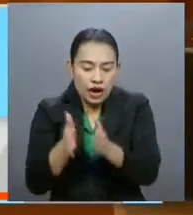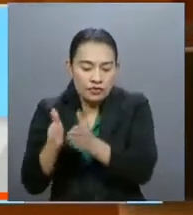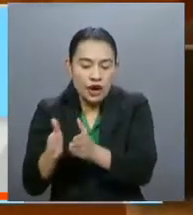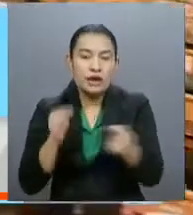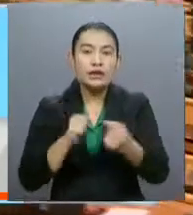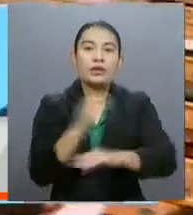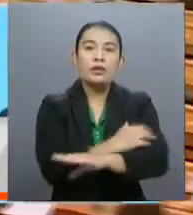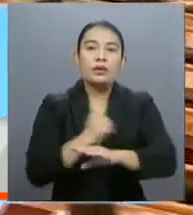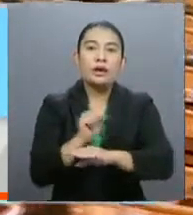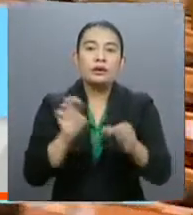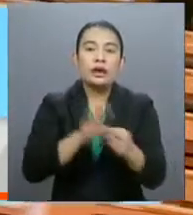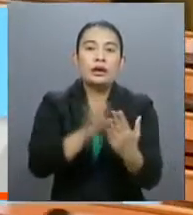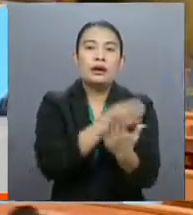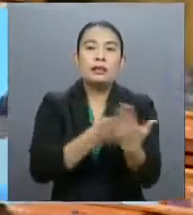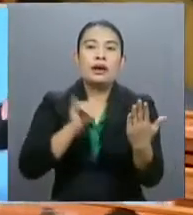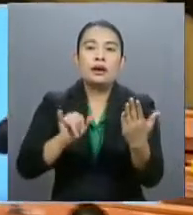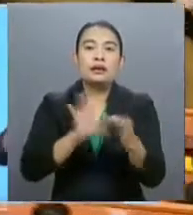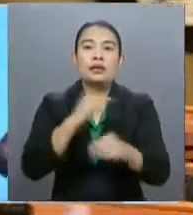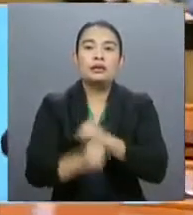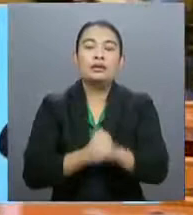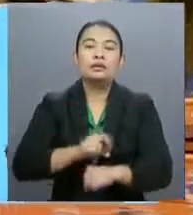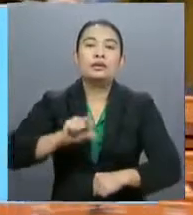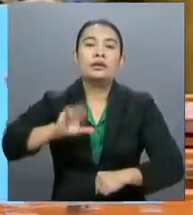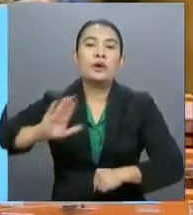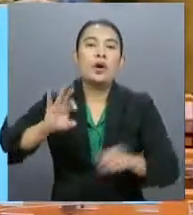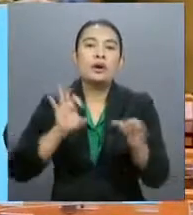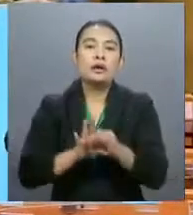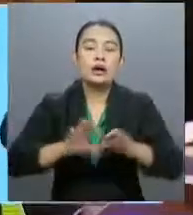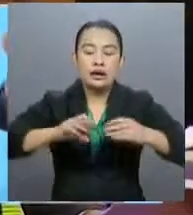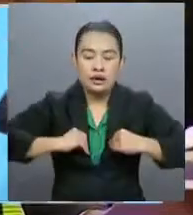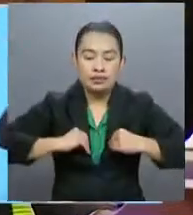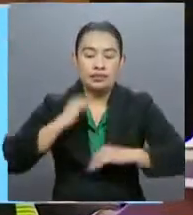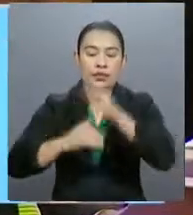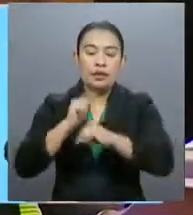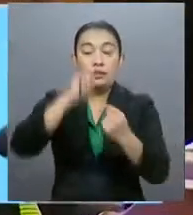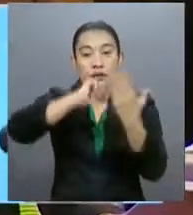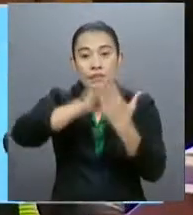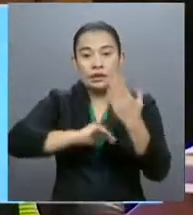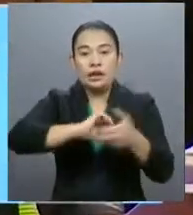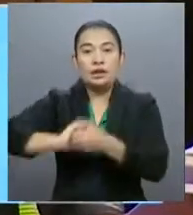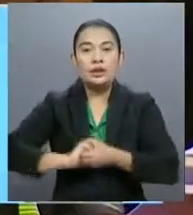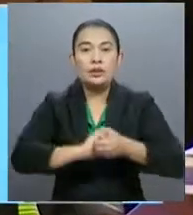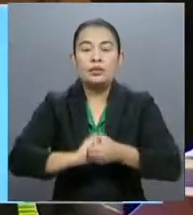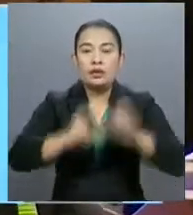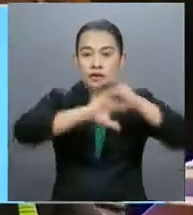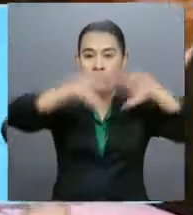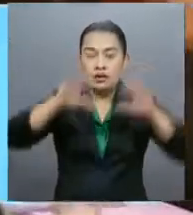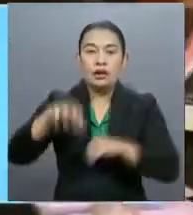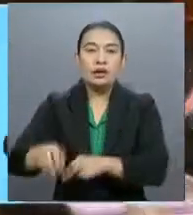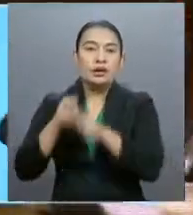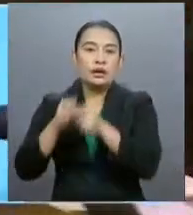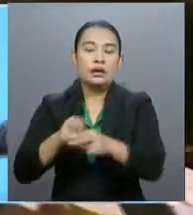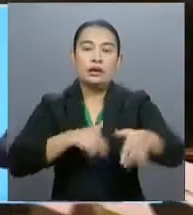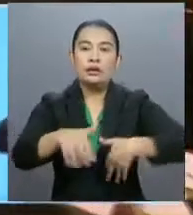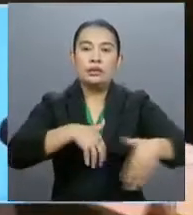จะตอบรับแผนยุทธศาสตร์ชาติ 20ปีที่จะใช้เป็นกรอบการพัฒนาประเทศร่วมกันระหว่างรัฐบาลเอกชนและประชา